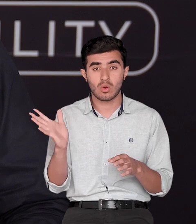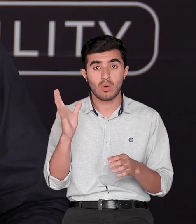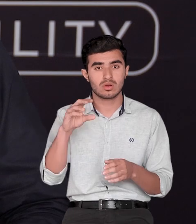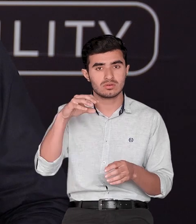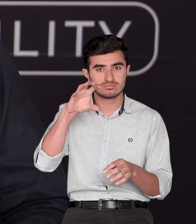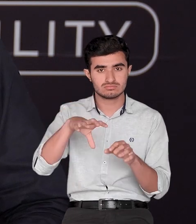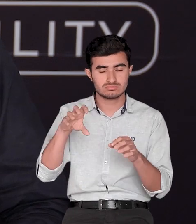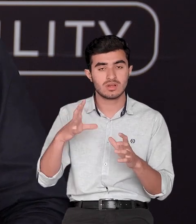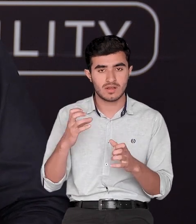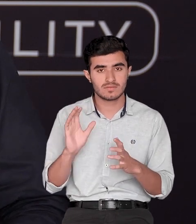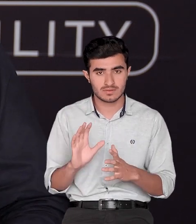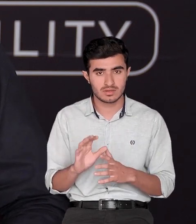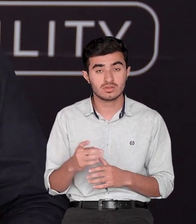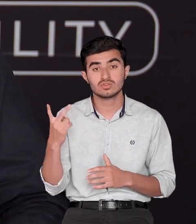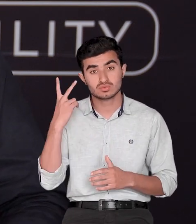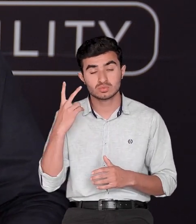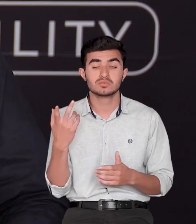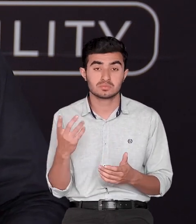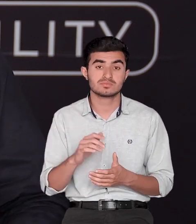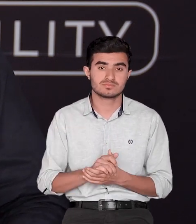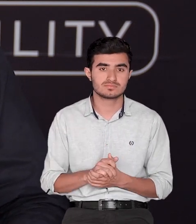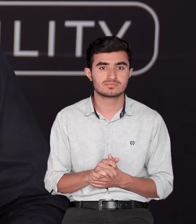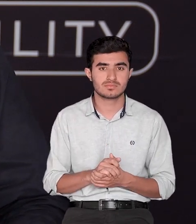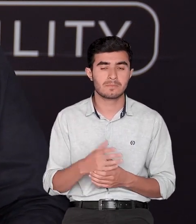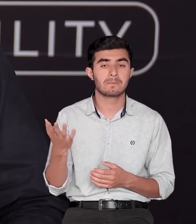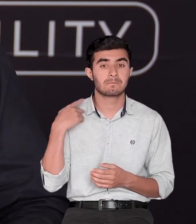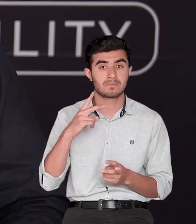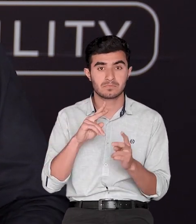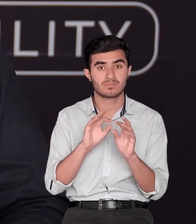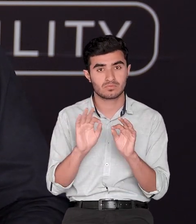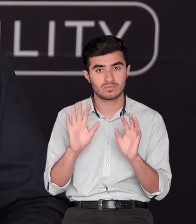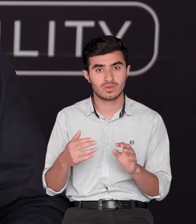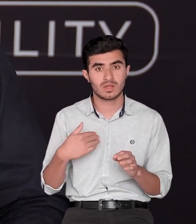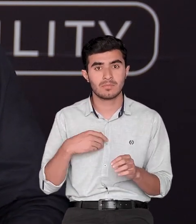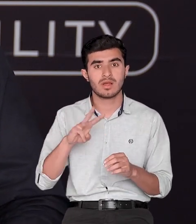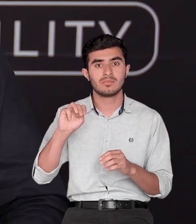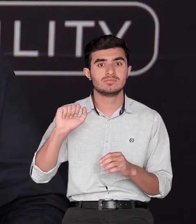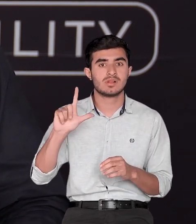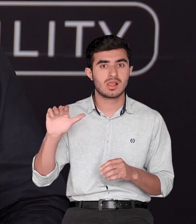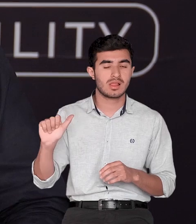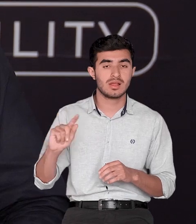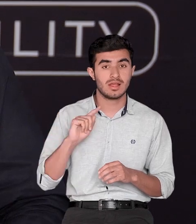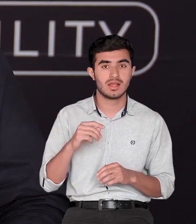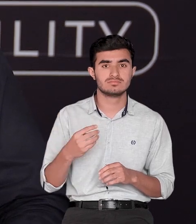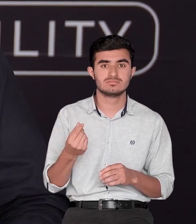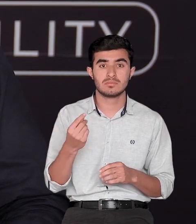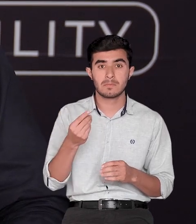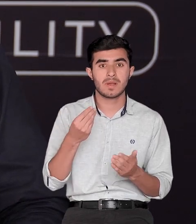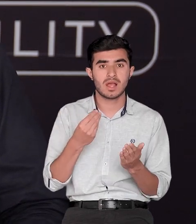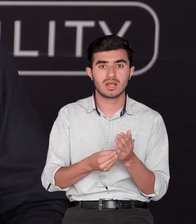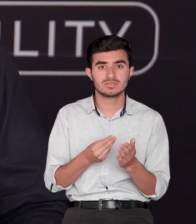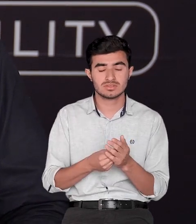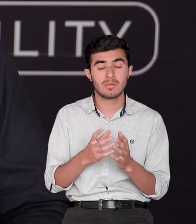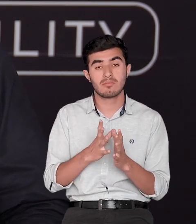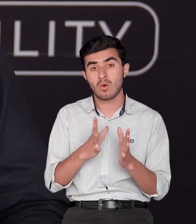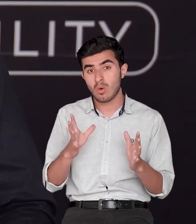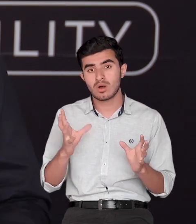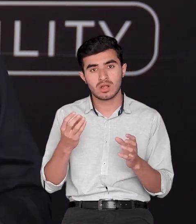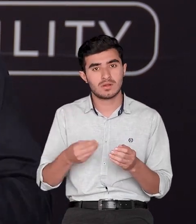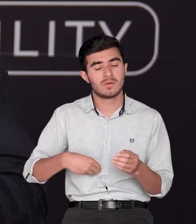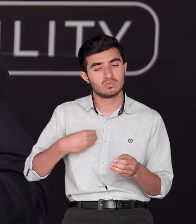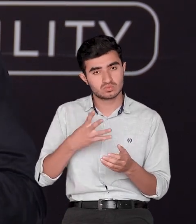और चूँकि मैंने पहले भी अर्ज़ किया था, हमारे ये जो मेले हैं इसमें इकनॉमिक एक्टिविटी बहुत होती है। इसमें कह लें